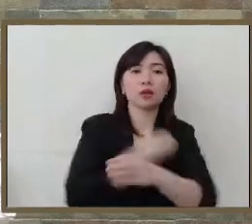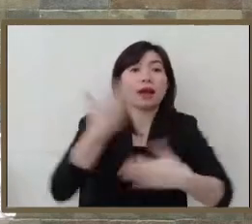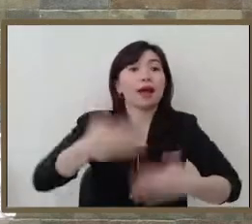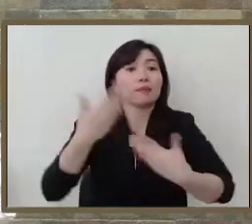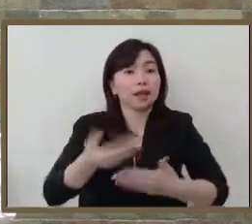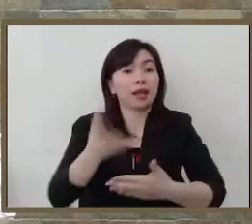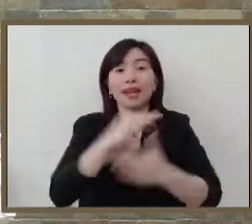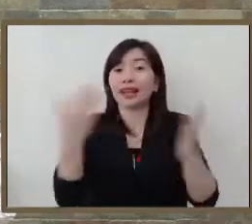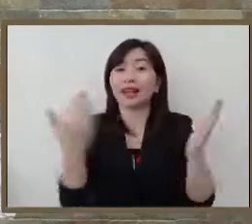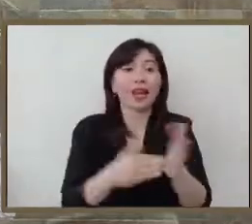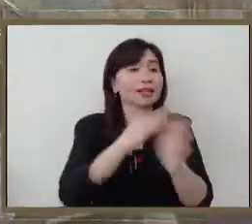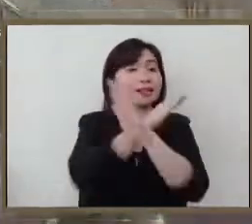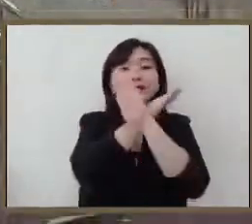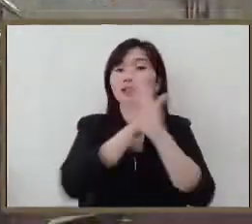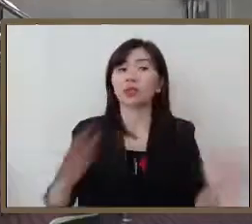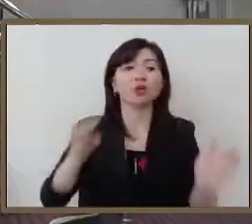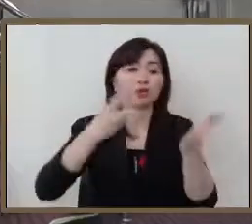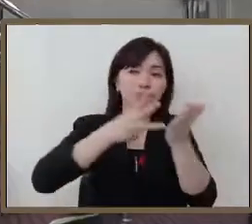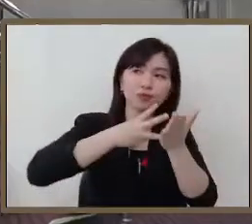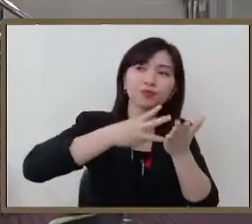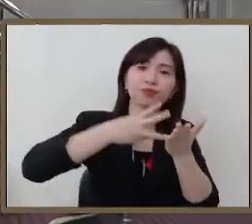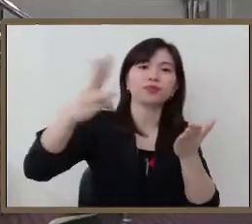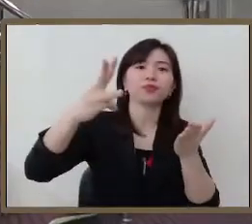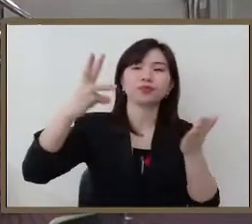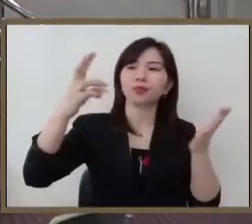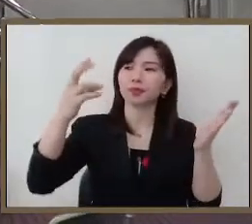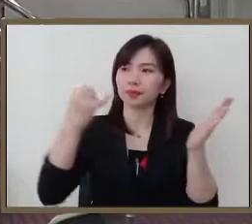don't spend it up.